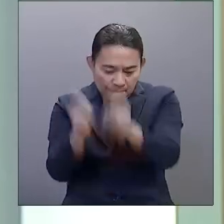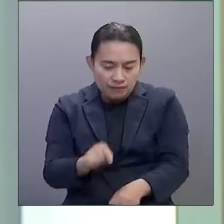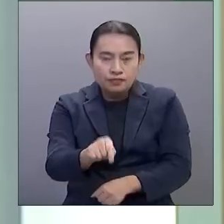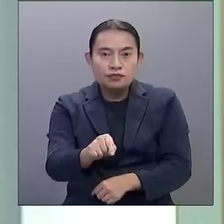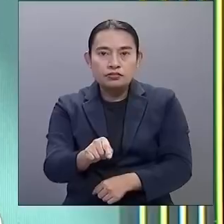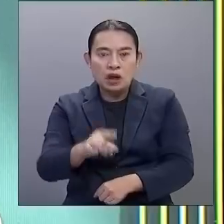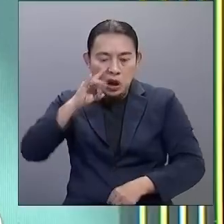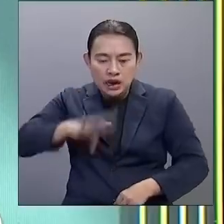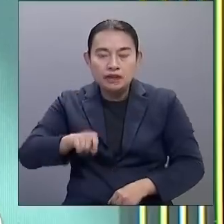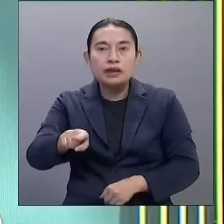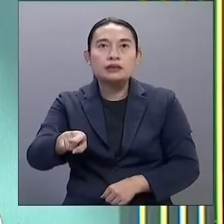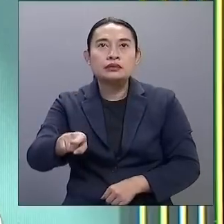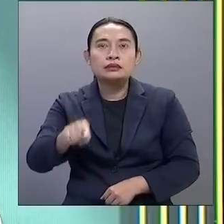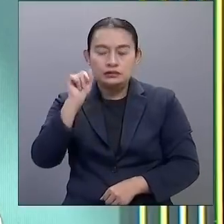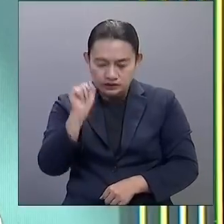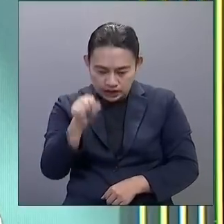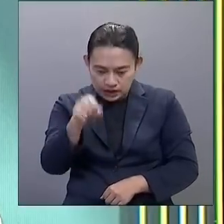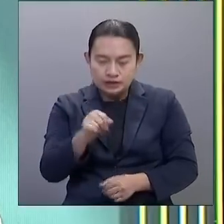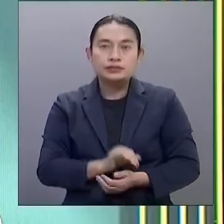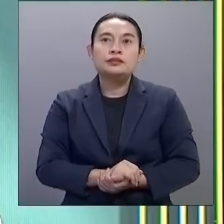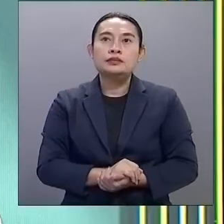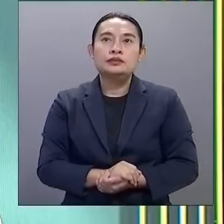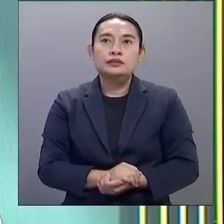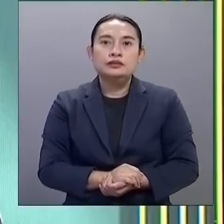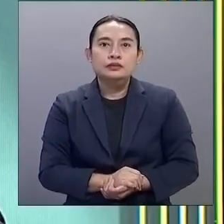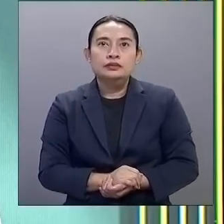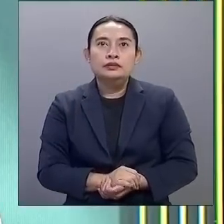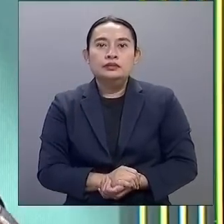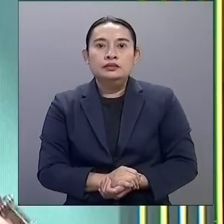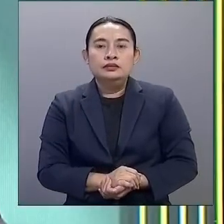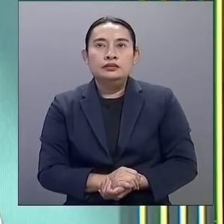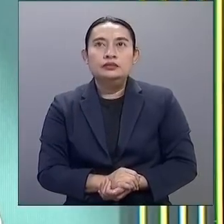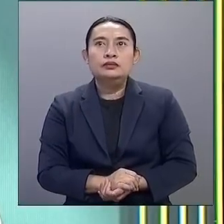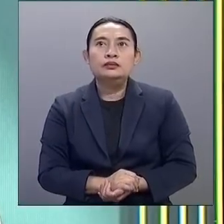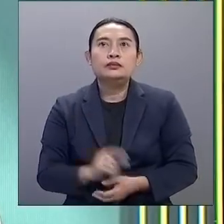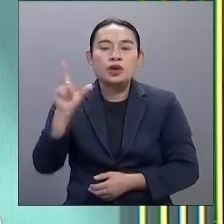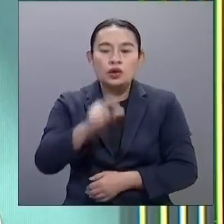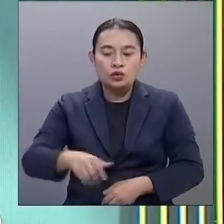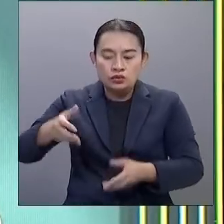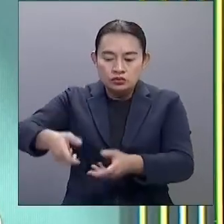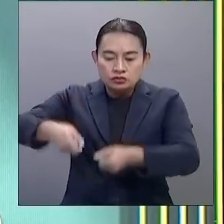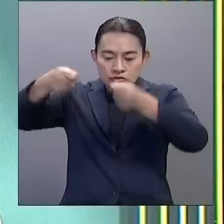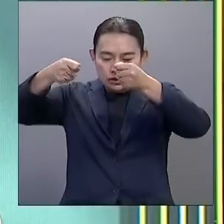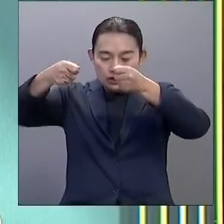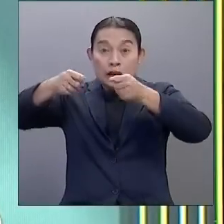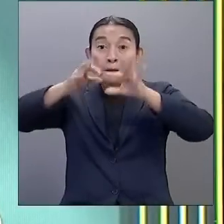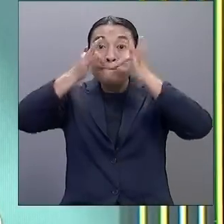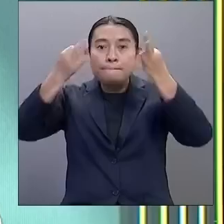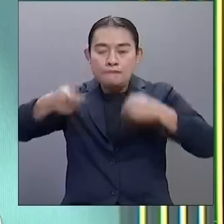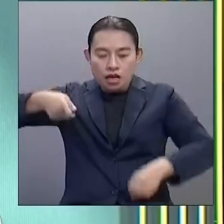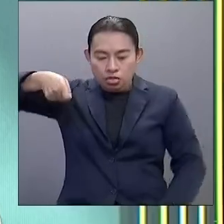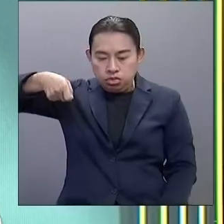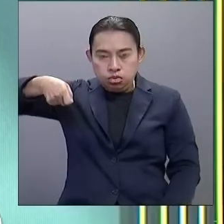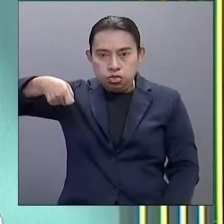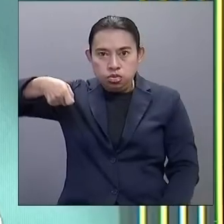ไหมครับพี่เคมครับ มันรุนแรงเกินไปอยู่แล้วครับผมกำลังจะบอกว่าสภาพที่คุณลุงถือออกมาจากบ้านเนี่ยแมวมัน นิ่งไปแล้วนะ